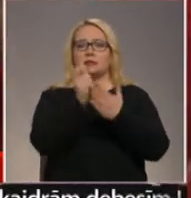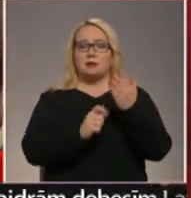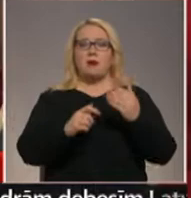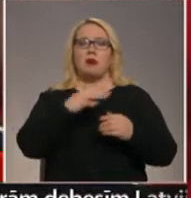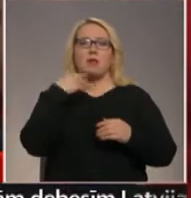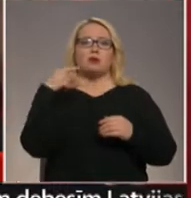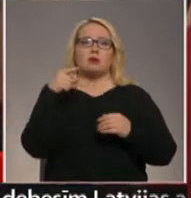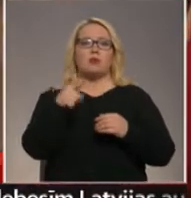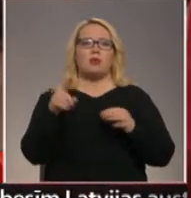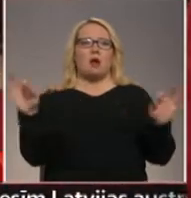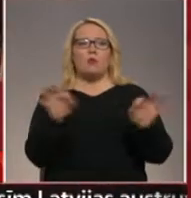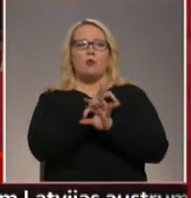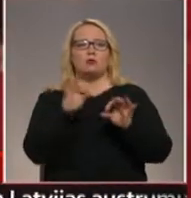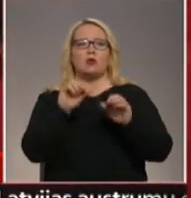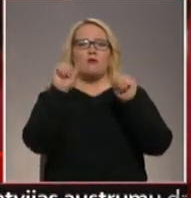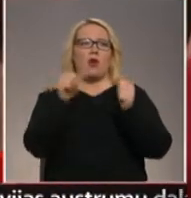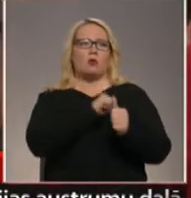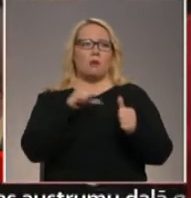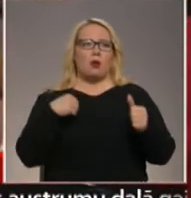tām aranžējumu veido paši ansambļi.